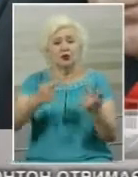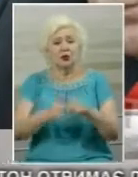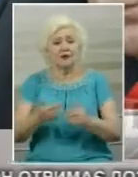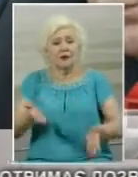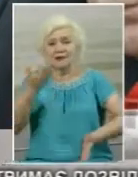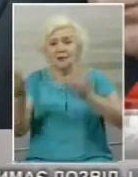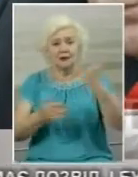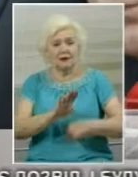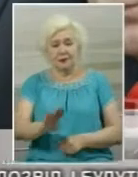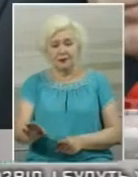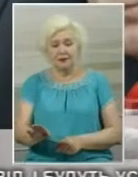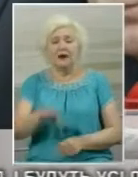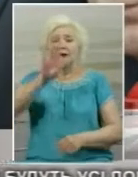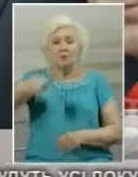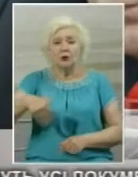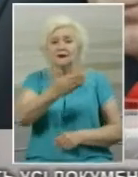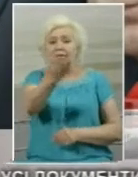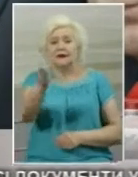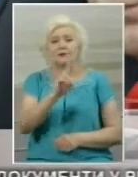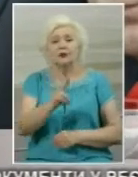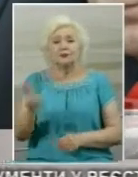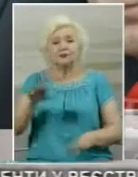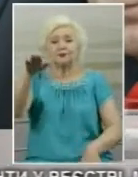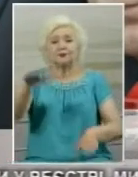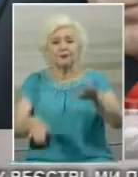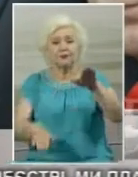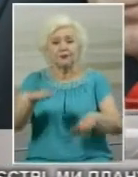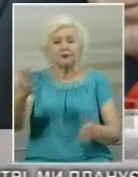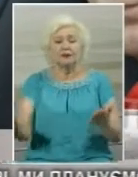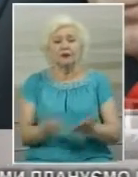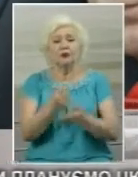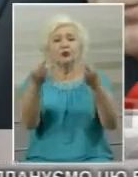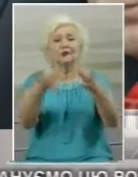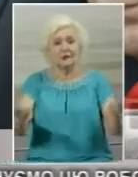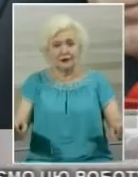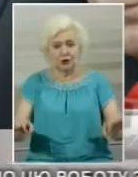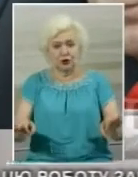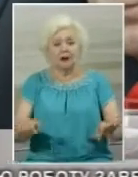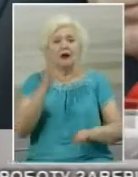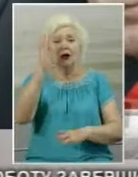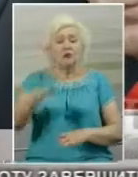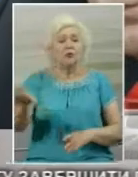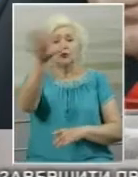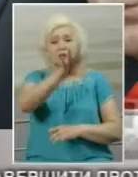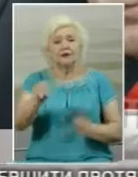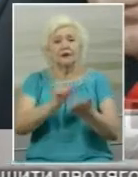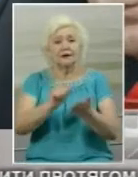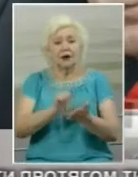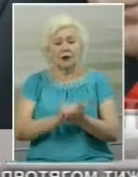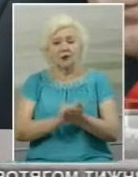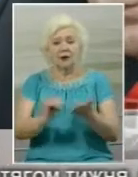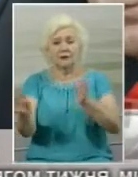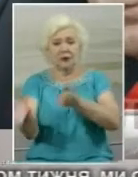демонтируем. После того, как понтон получит разрешение и будут все документы с